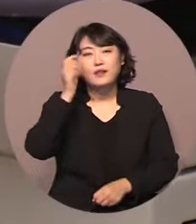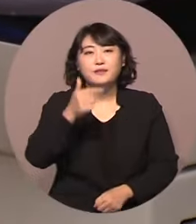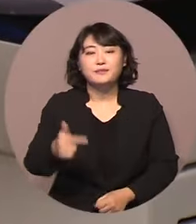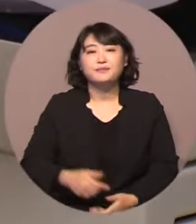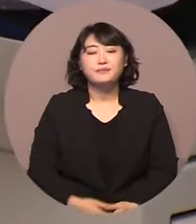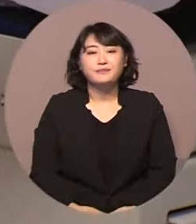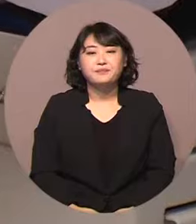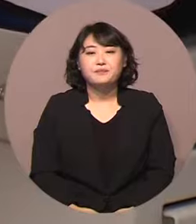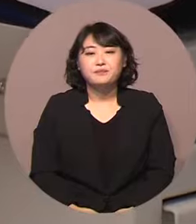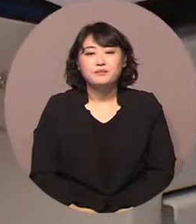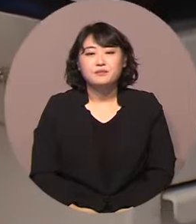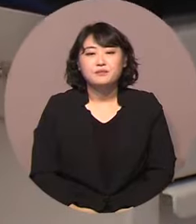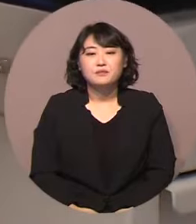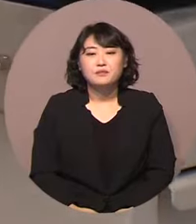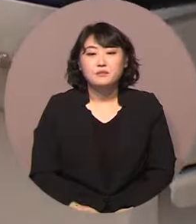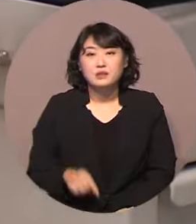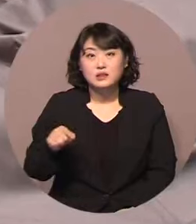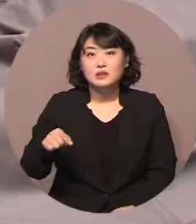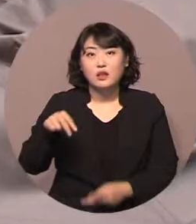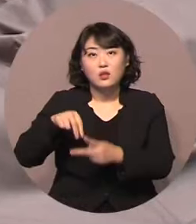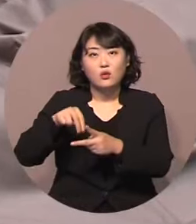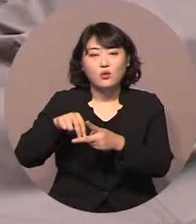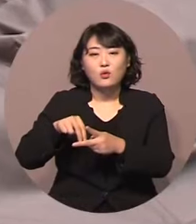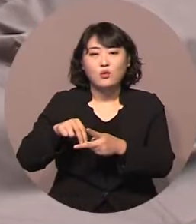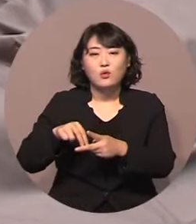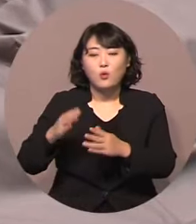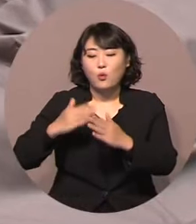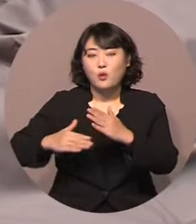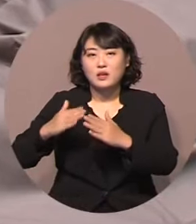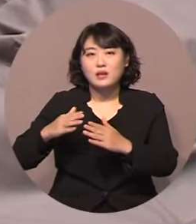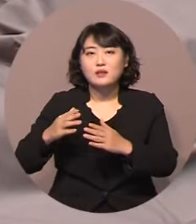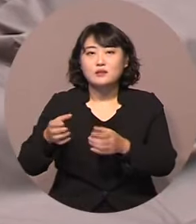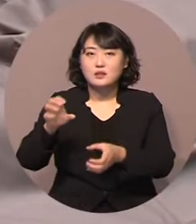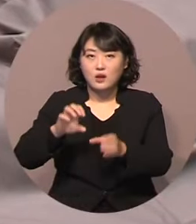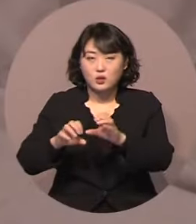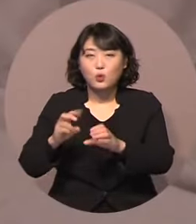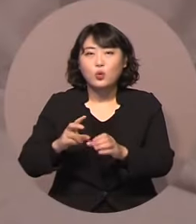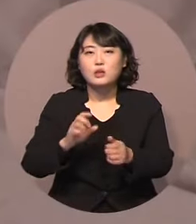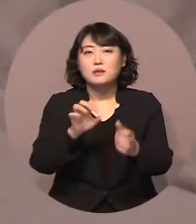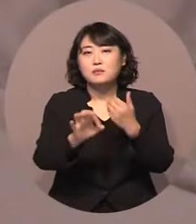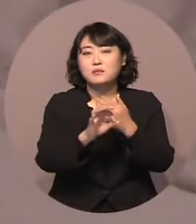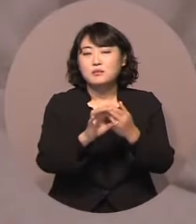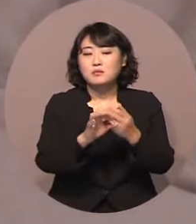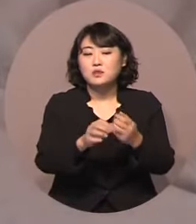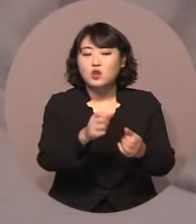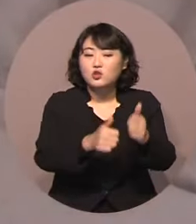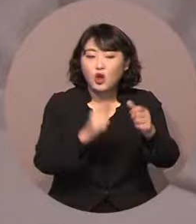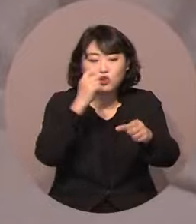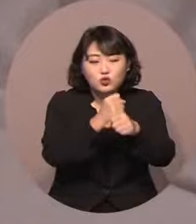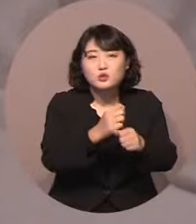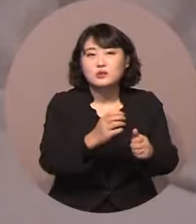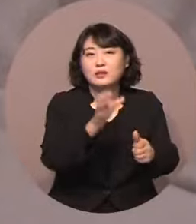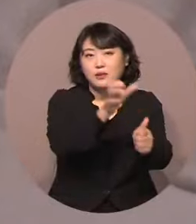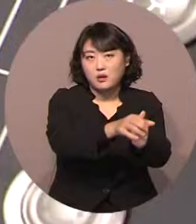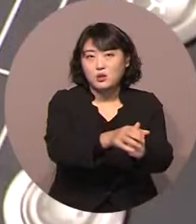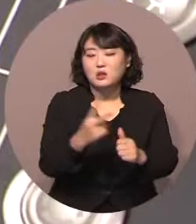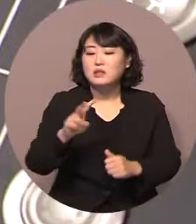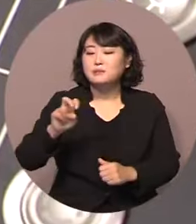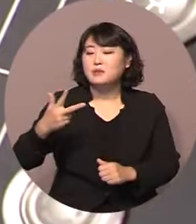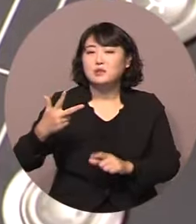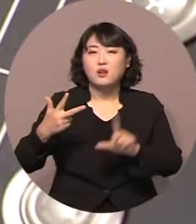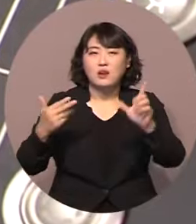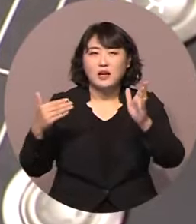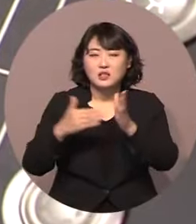합니다 수면산업 진흥센터는 올해 공인시험 기관과 임상수탁기관 지정을 추진하고 오 2027년까지